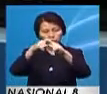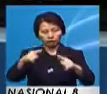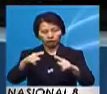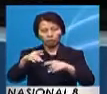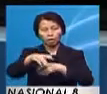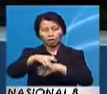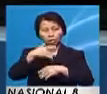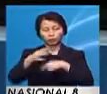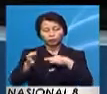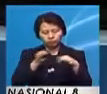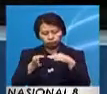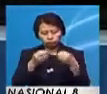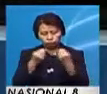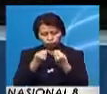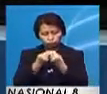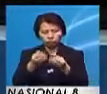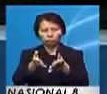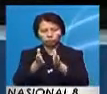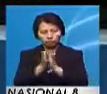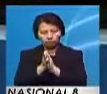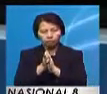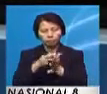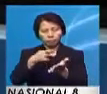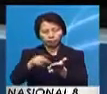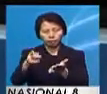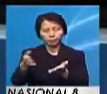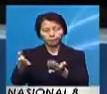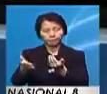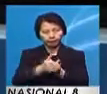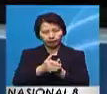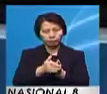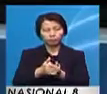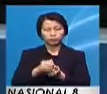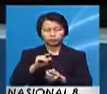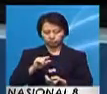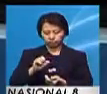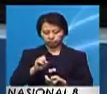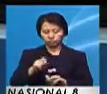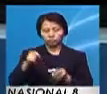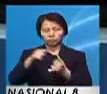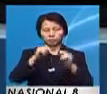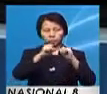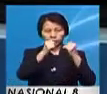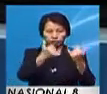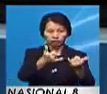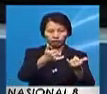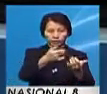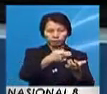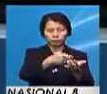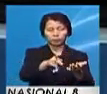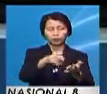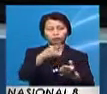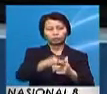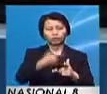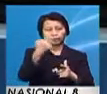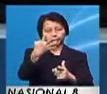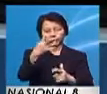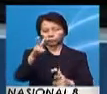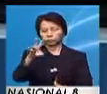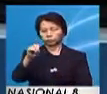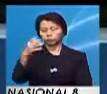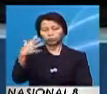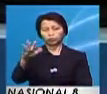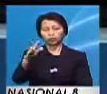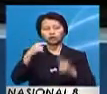pada awalnya menerangkan jumlah permohonan pembayaran balik wang hasil kutipan GST kepada syarikat pembayar cukai pada April